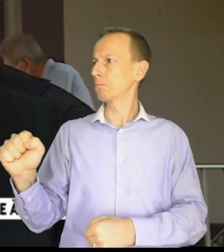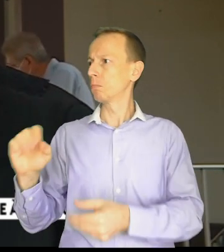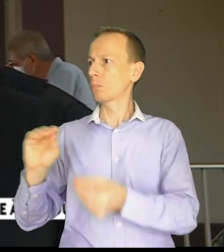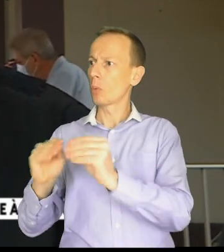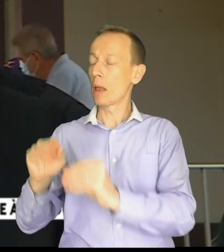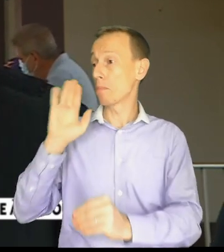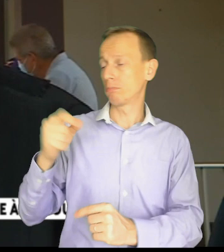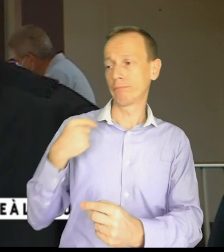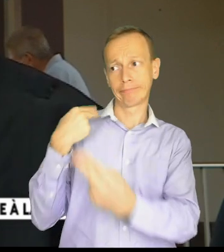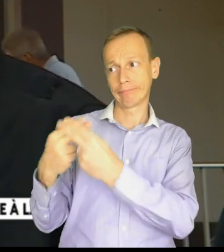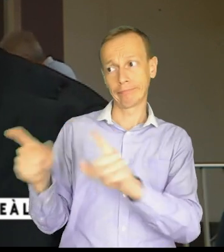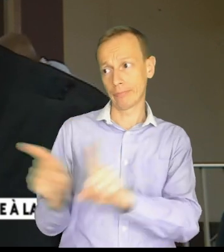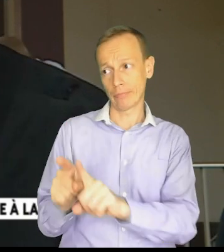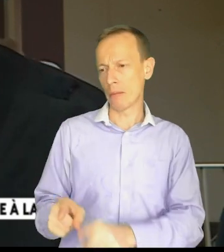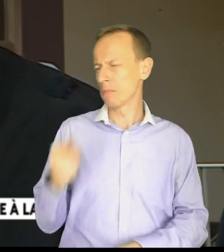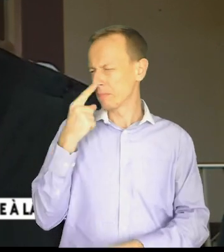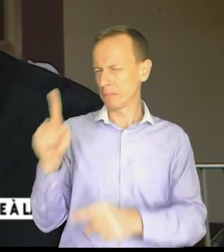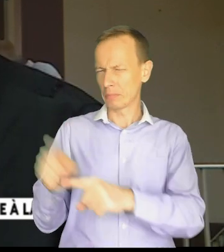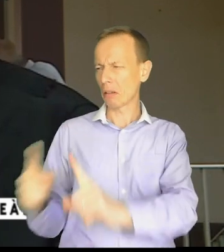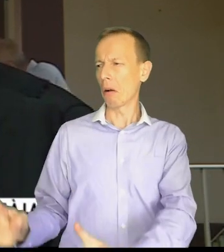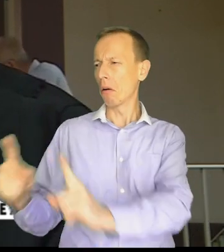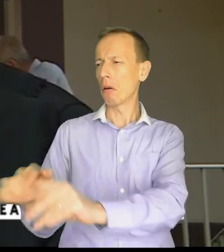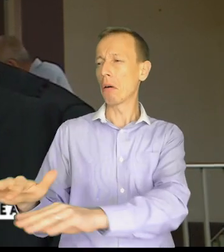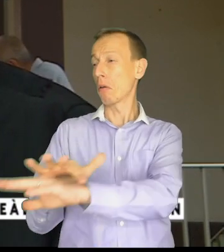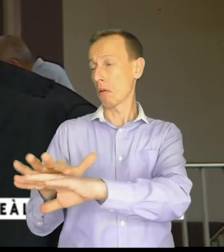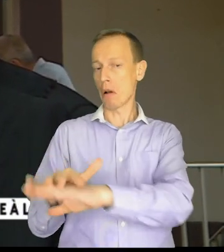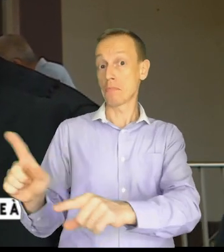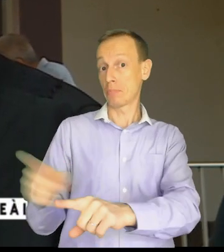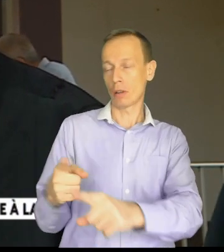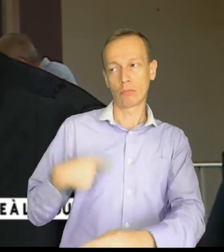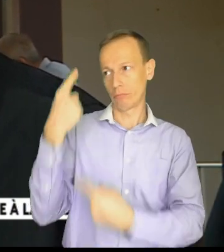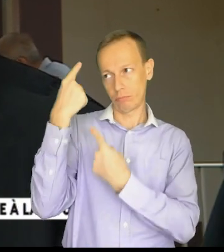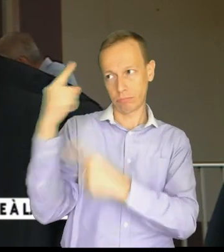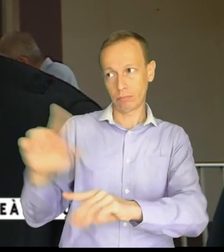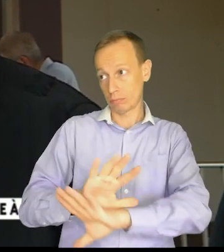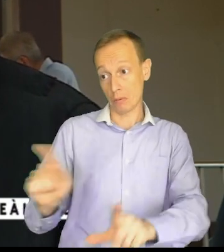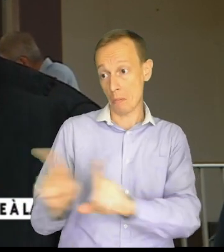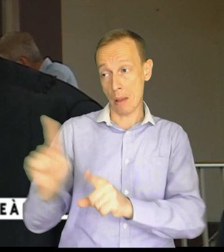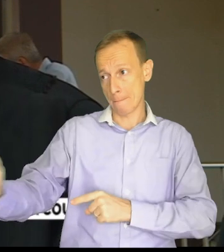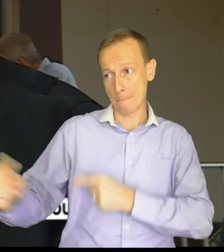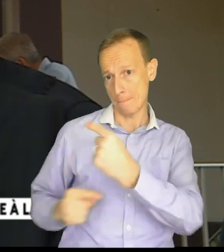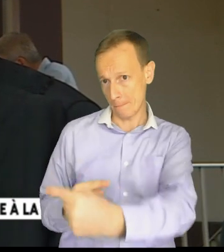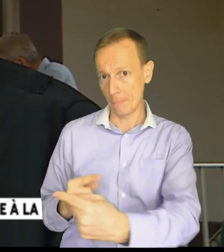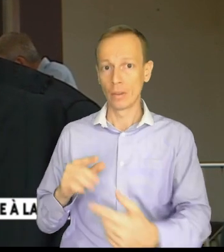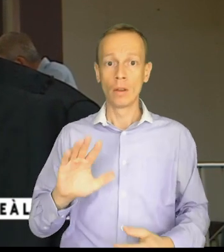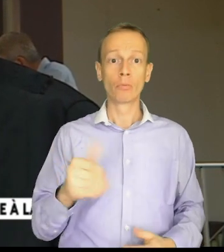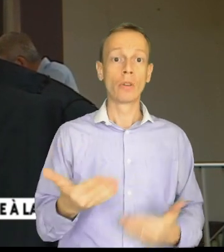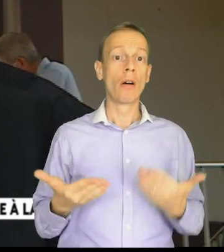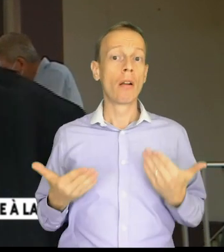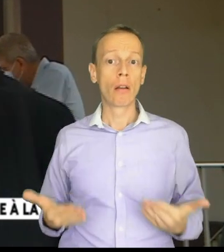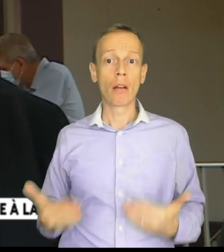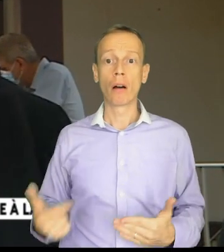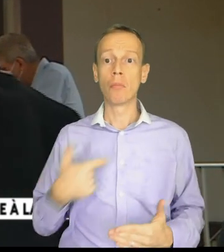tel fonctionnement curieux de l'appareil judiciaire dans son ensemble. Et à ce stade-là, je n'ai pas